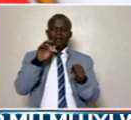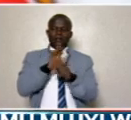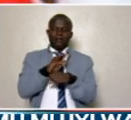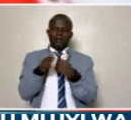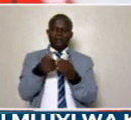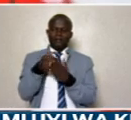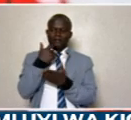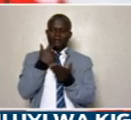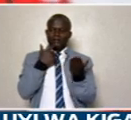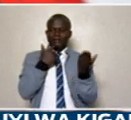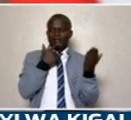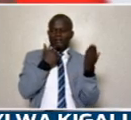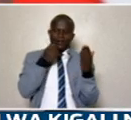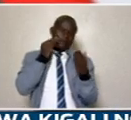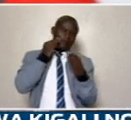bazamutse bakava kuri